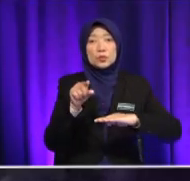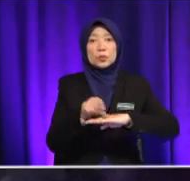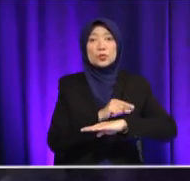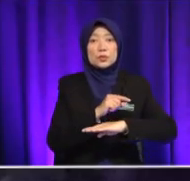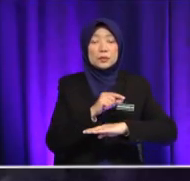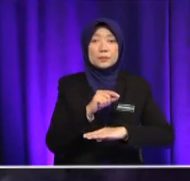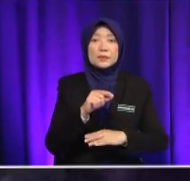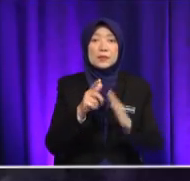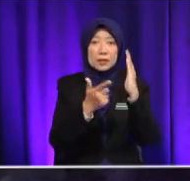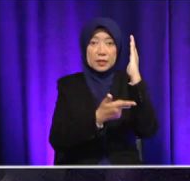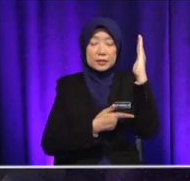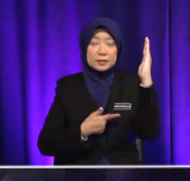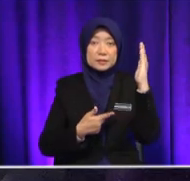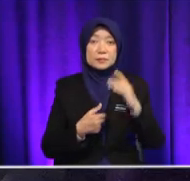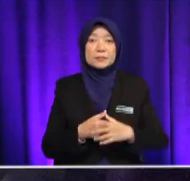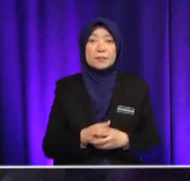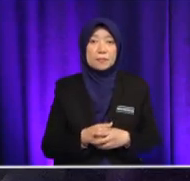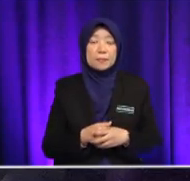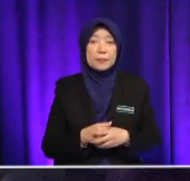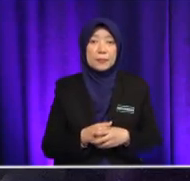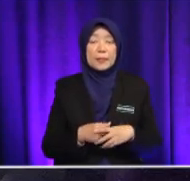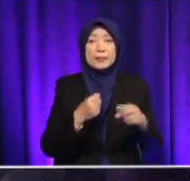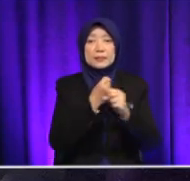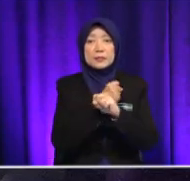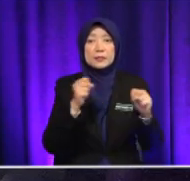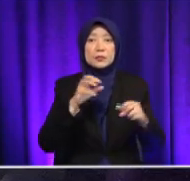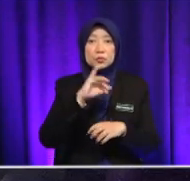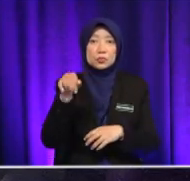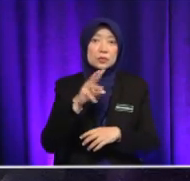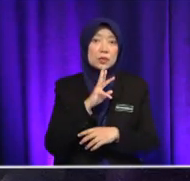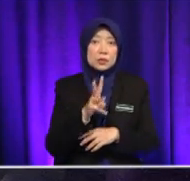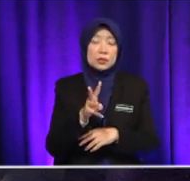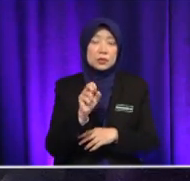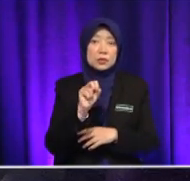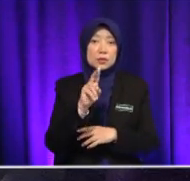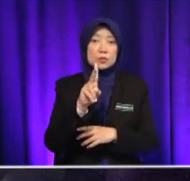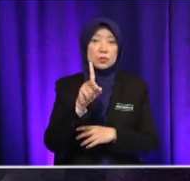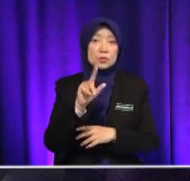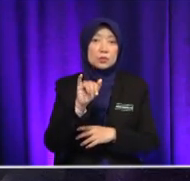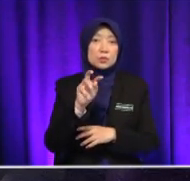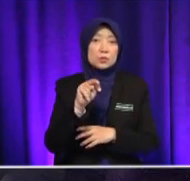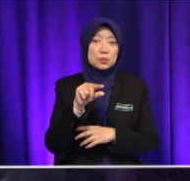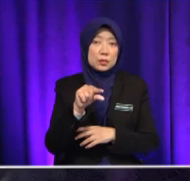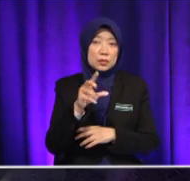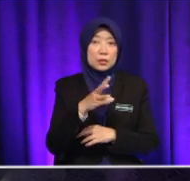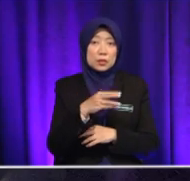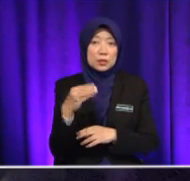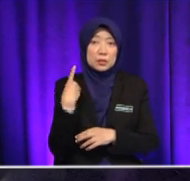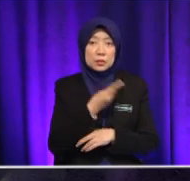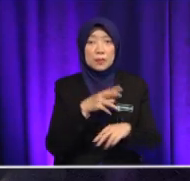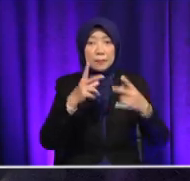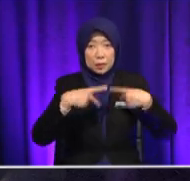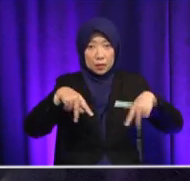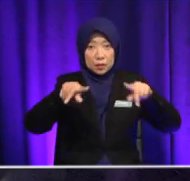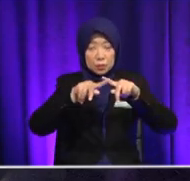latex. Okey, kita sediakan juga ais suling. Okey. Okey, jika perlu. Okey, dan kita perlukan